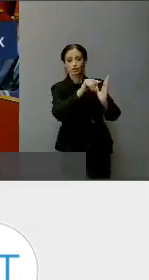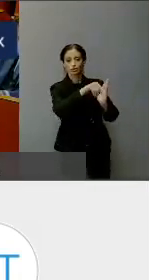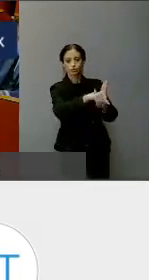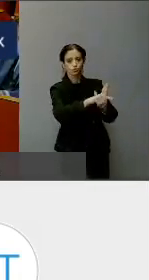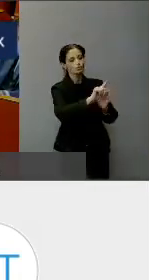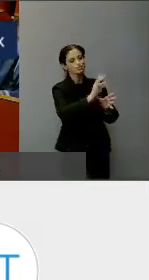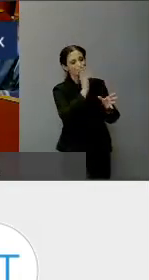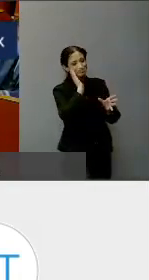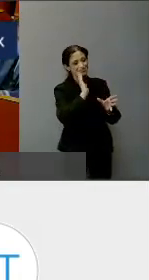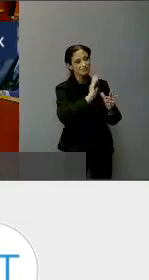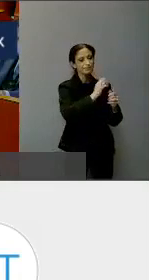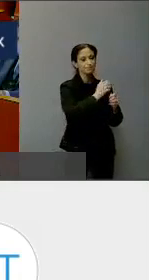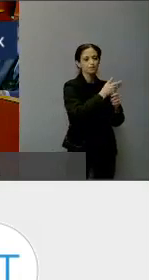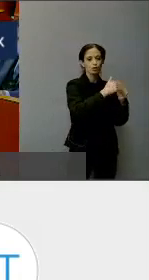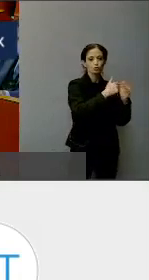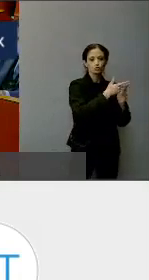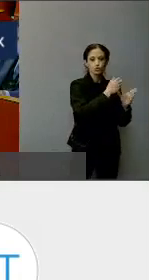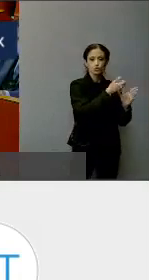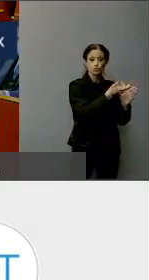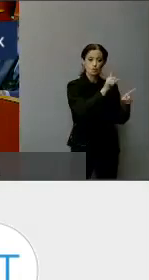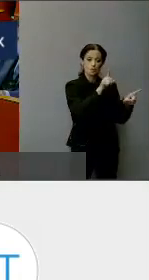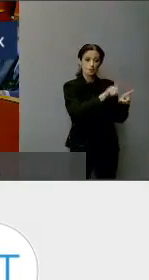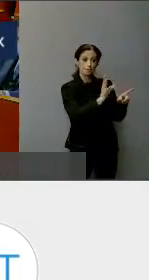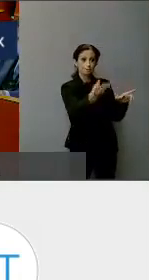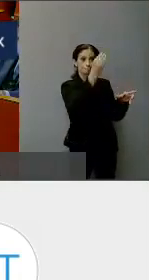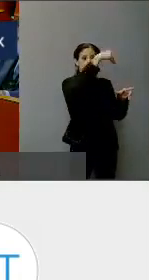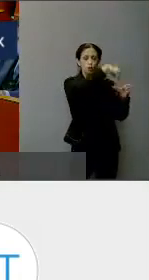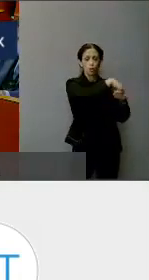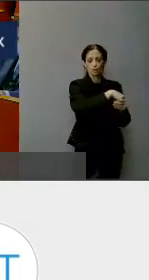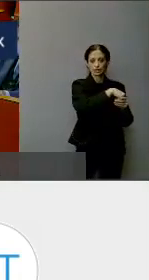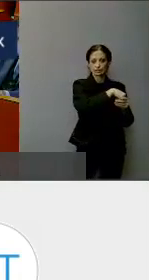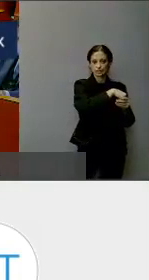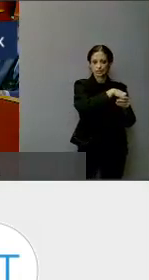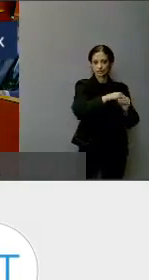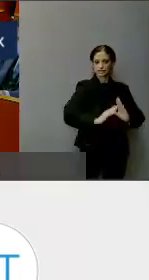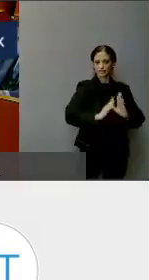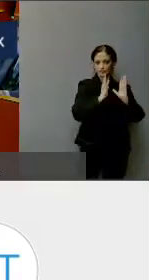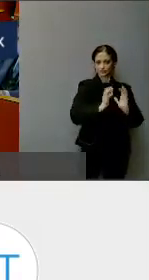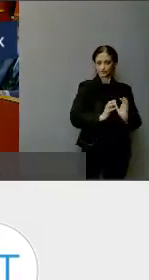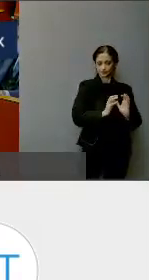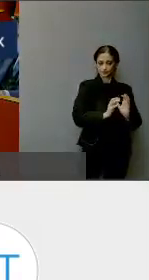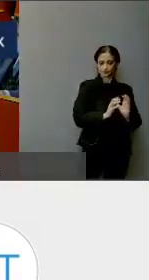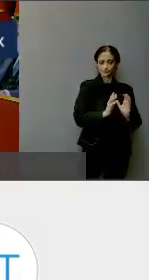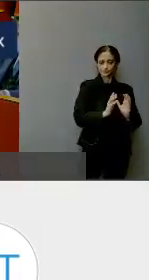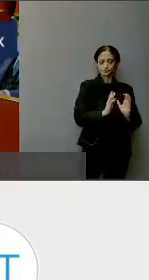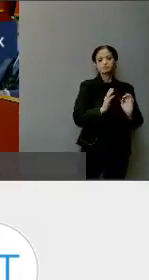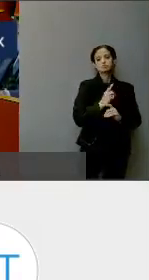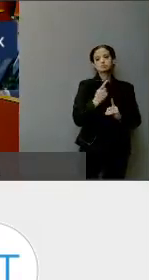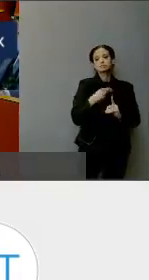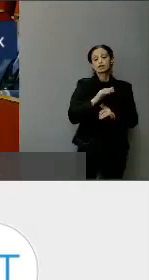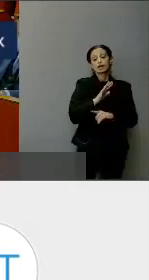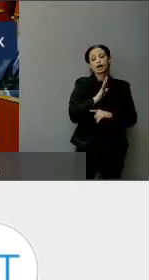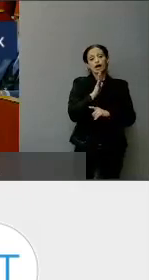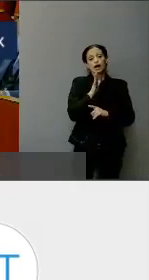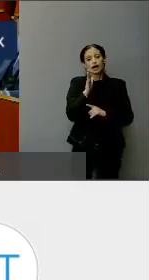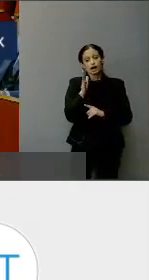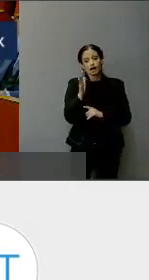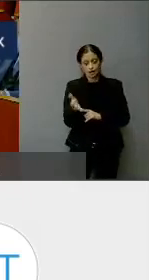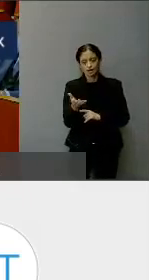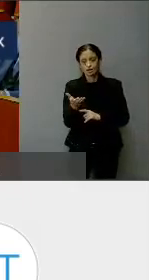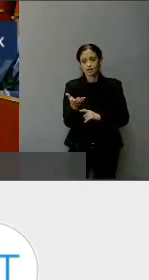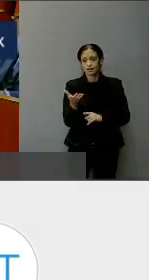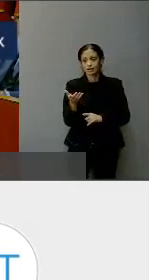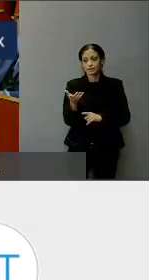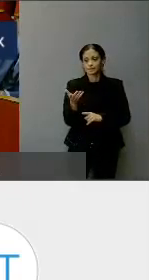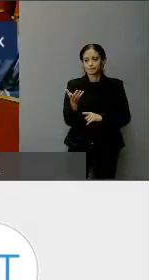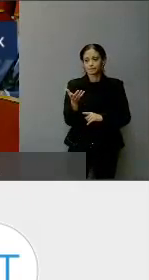di provarli tanto peso mi sarebbe piaciuto di vedere